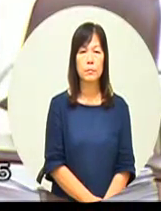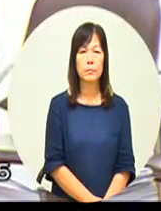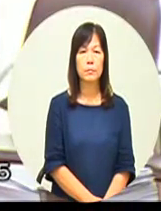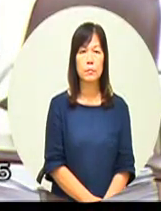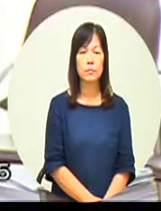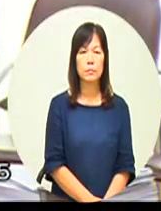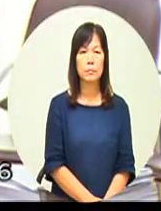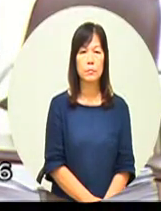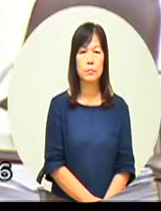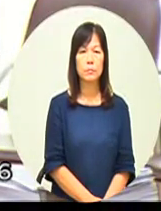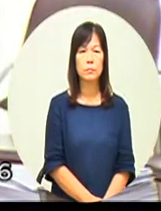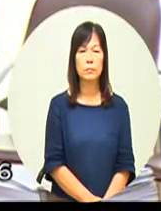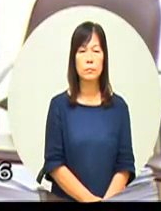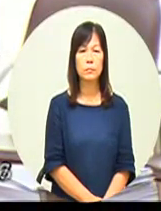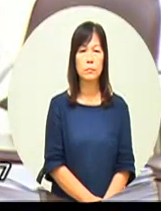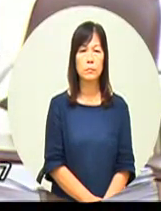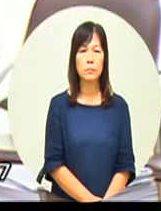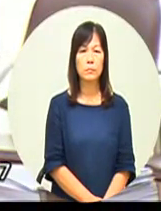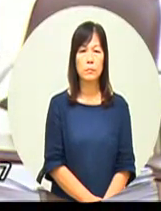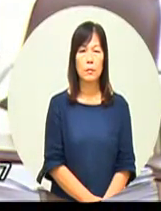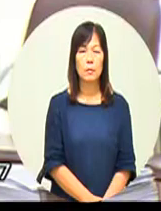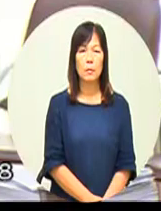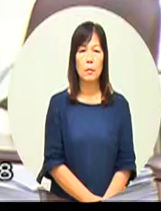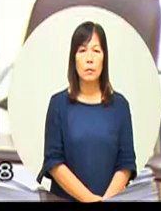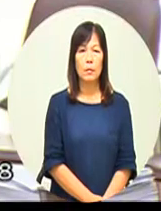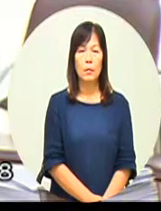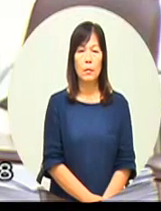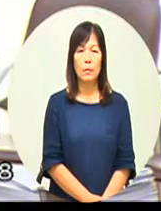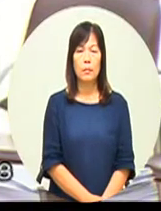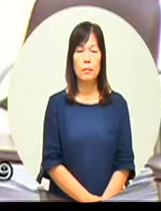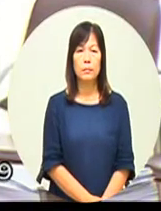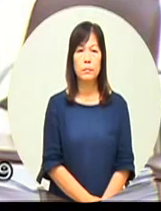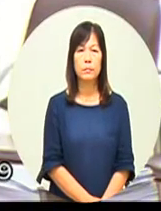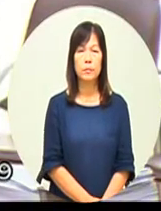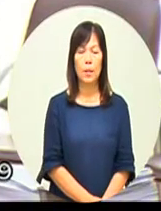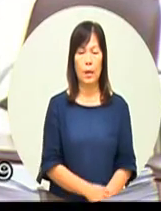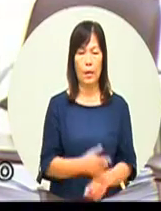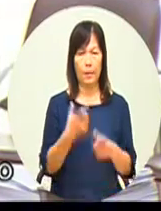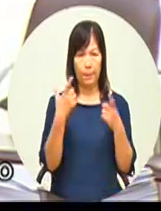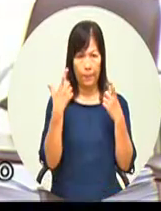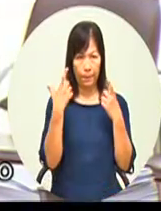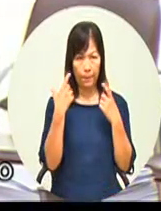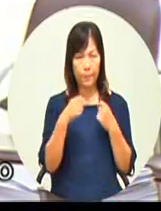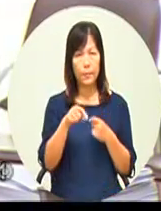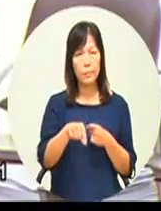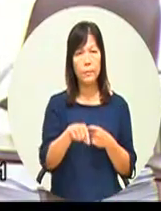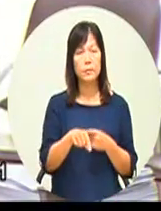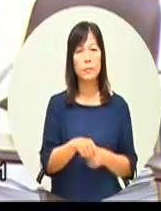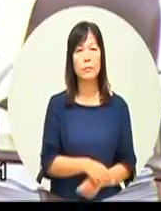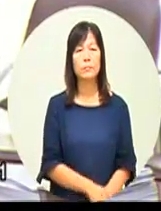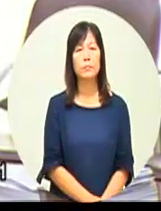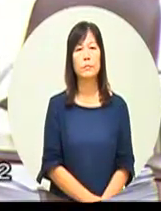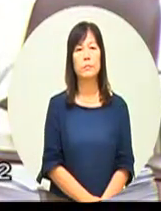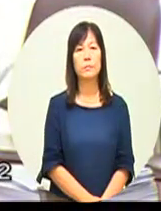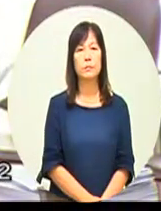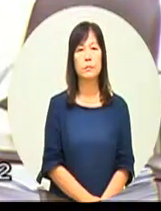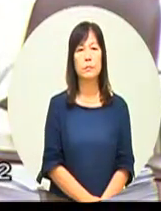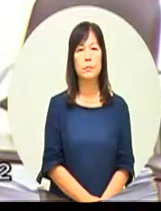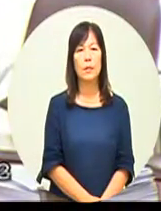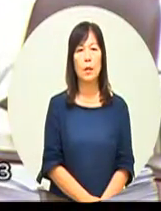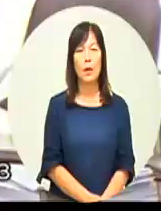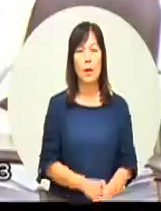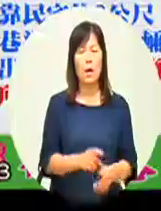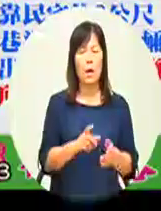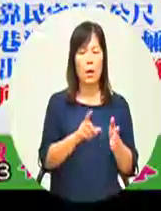来我们好这个原来在就是说拖了十个